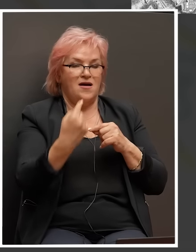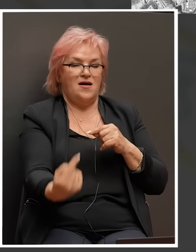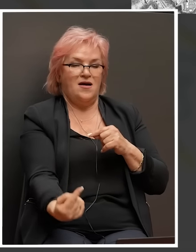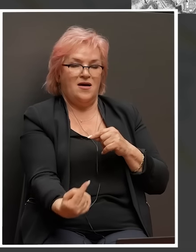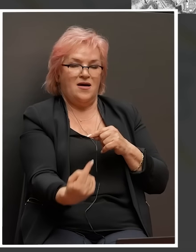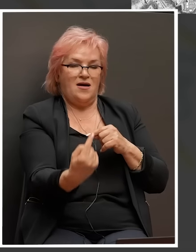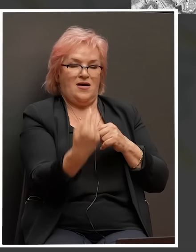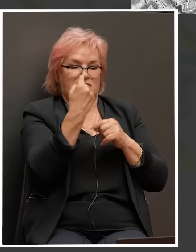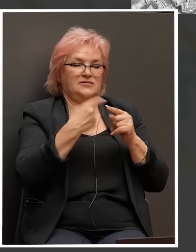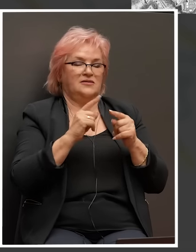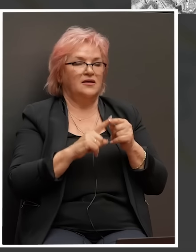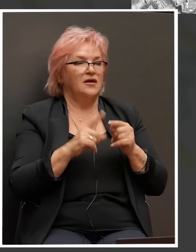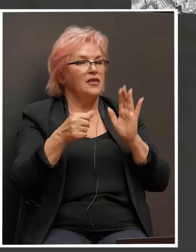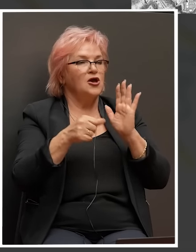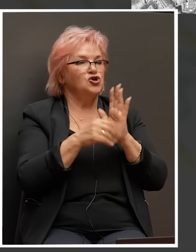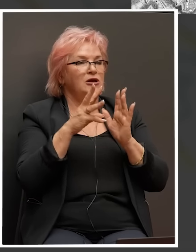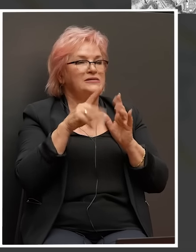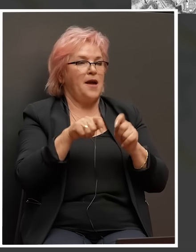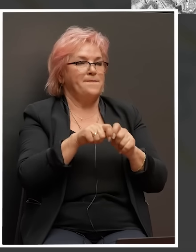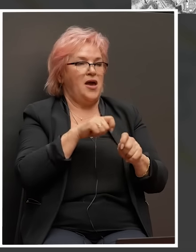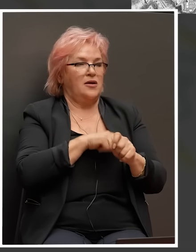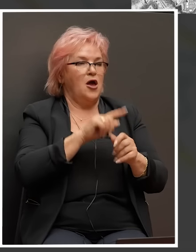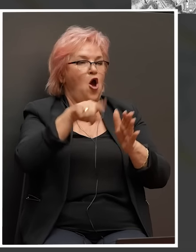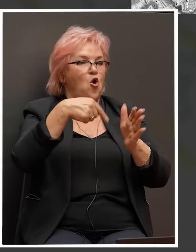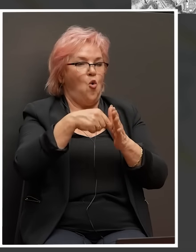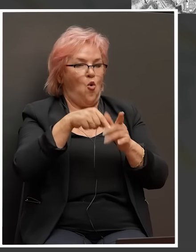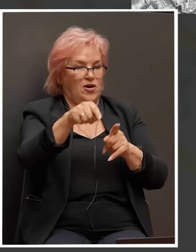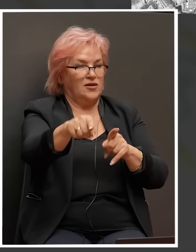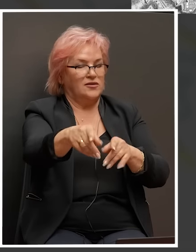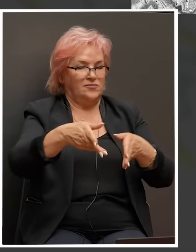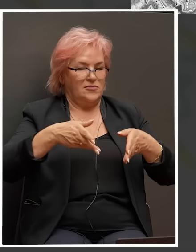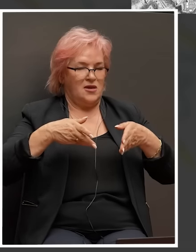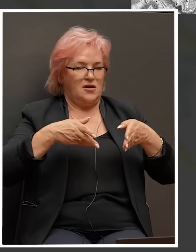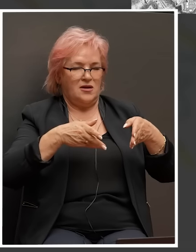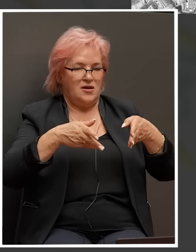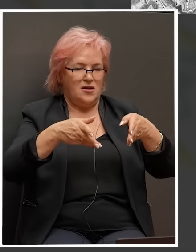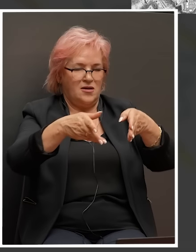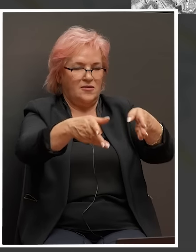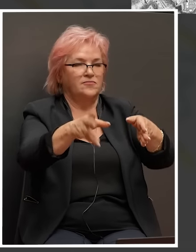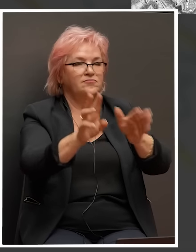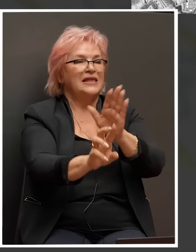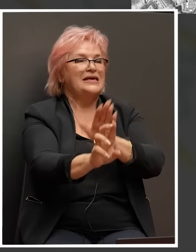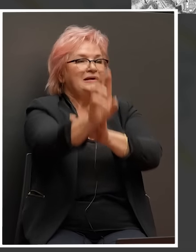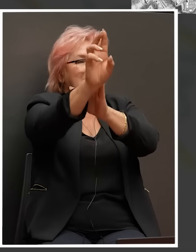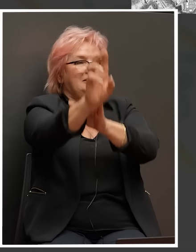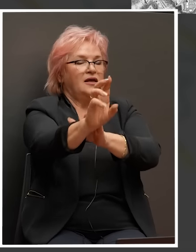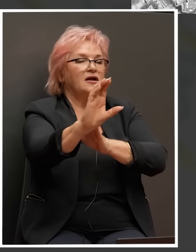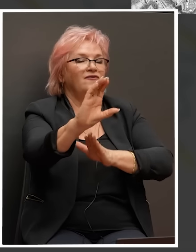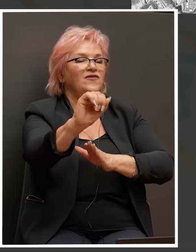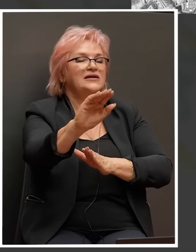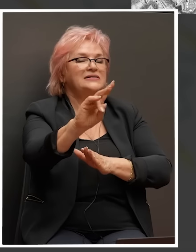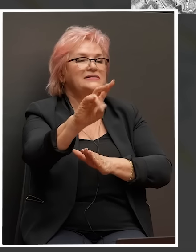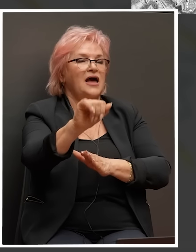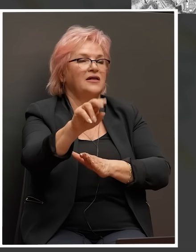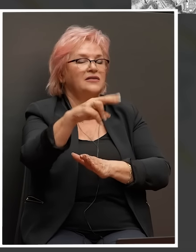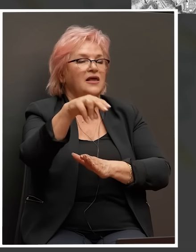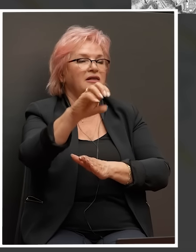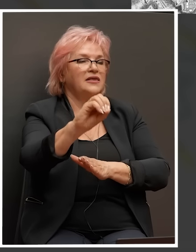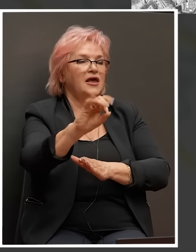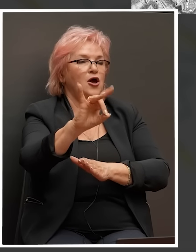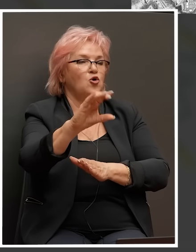линия, это 6 километров по городу, которые заканчиваются церковью, называемой Санта-Кроче в